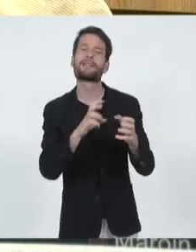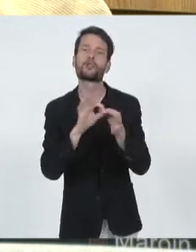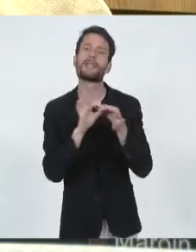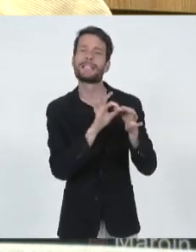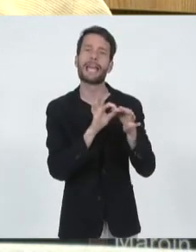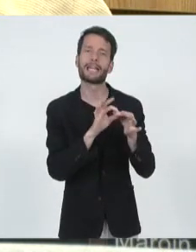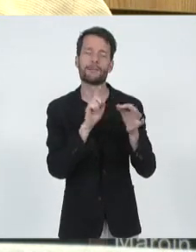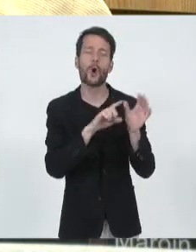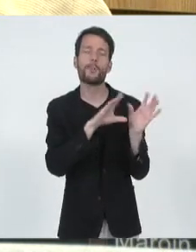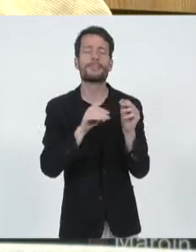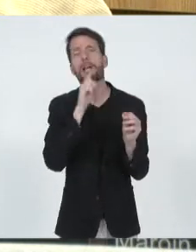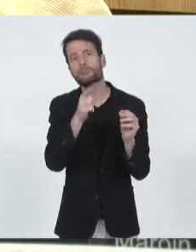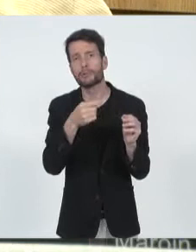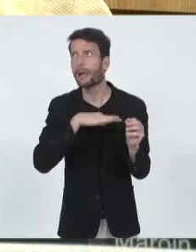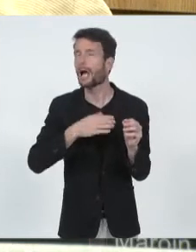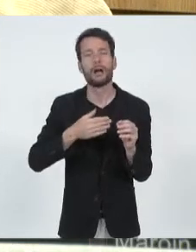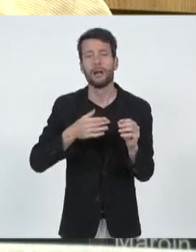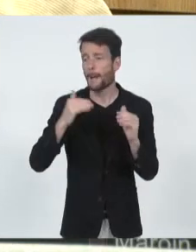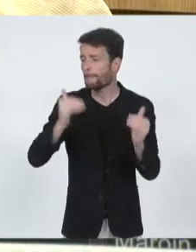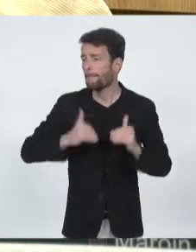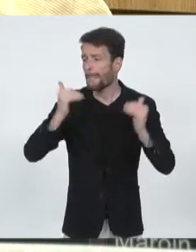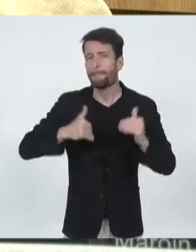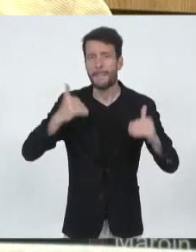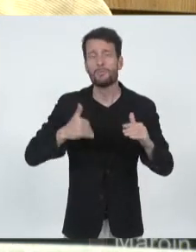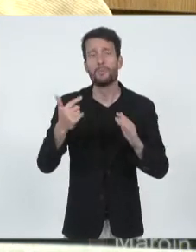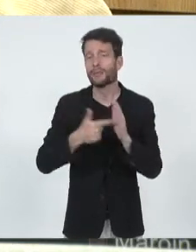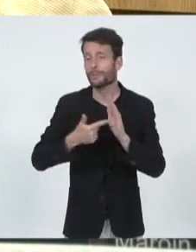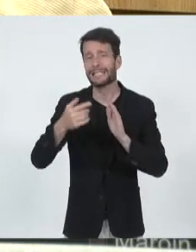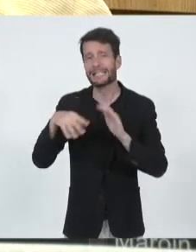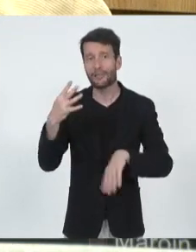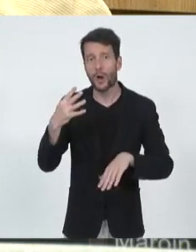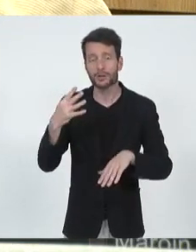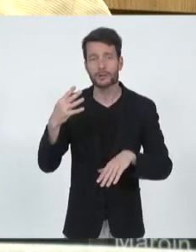correspond à des seuils qui n'ont pas été justement remis à jour depuis 2014. Et ça